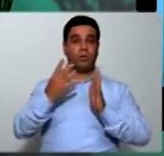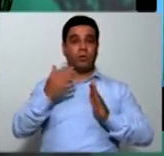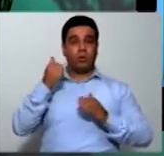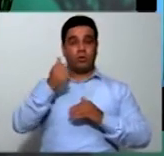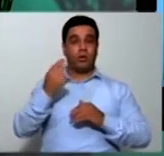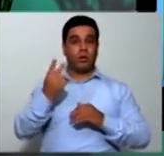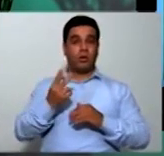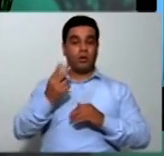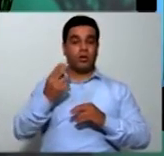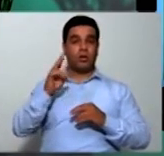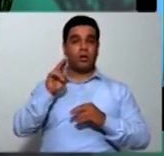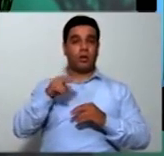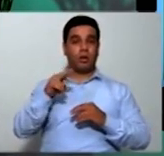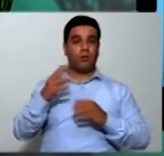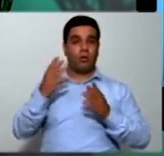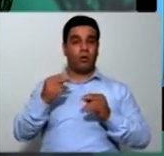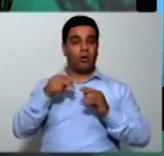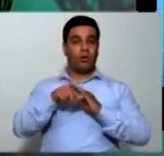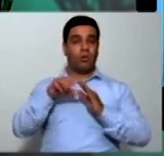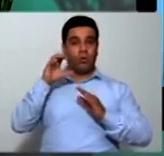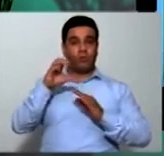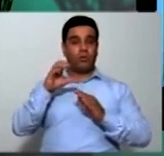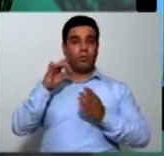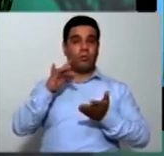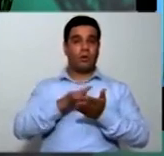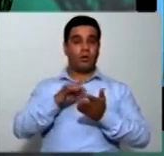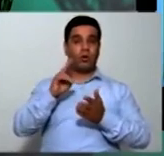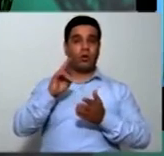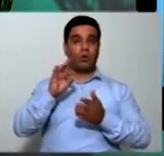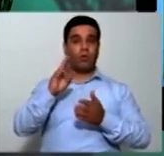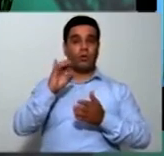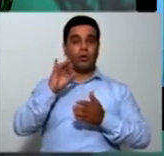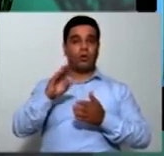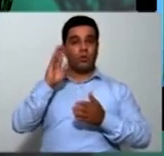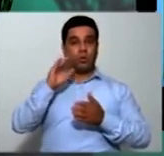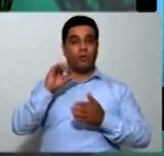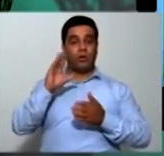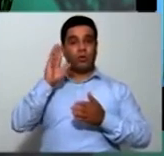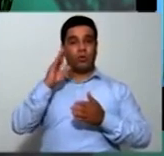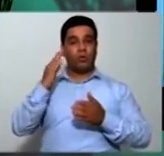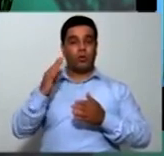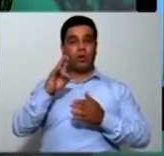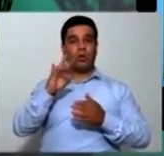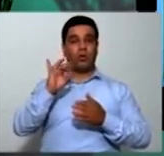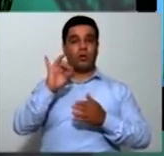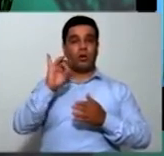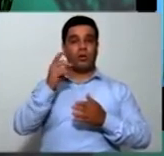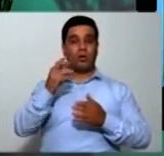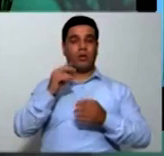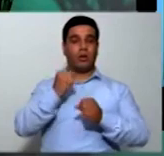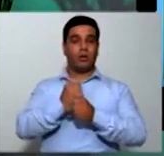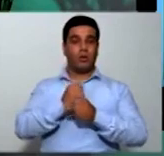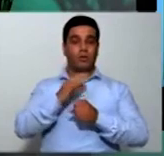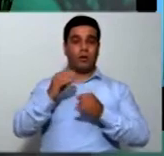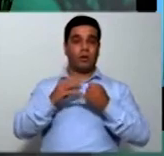1925-yil 2-dekabrda esa O'zbekiston Markaziy komitetining suv va suvni natsionalizatsiya qilish to'g'risida va yer